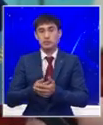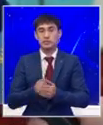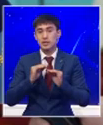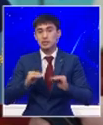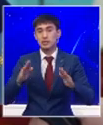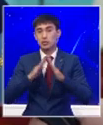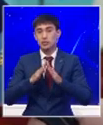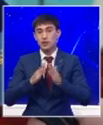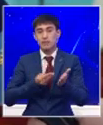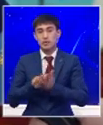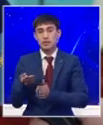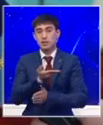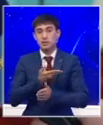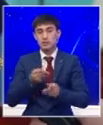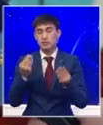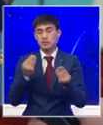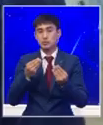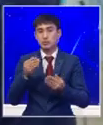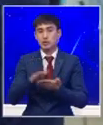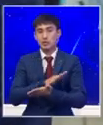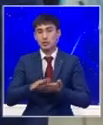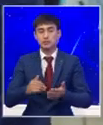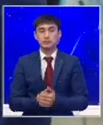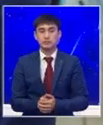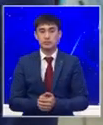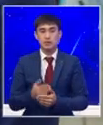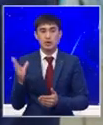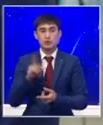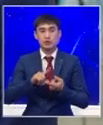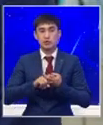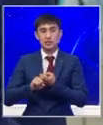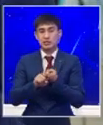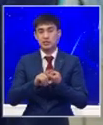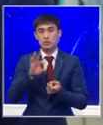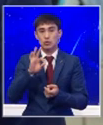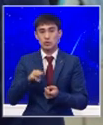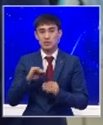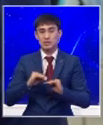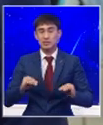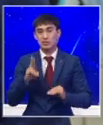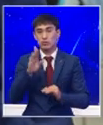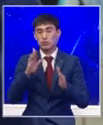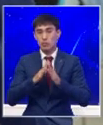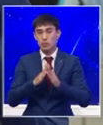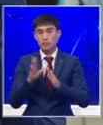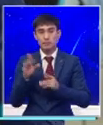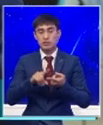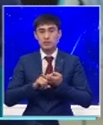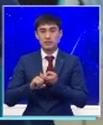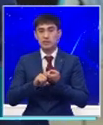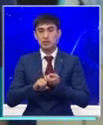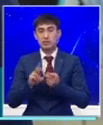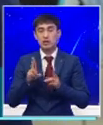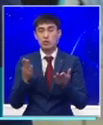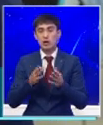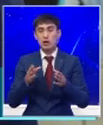и выделяют для нас такие замечательные Гранты Ну и всё зависит вс-таки от детского дома Всё зависит от того